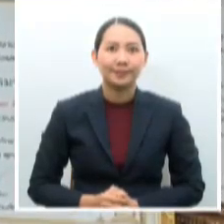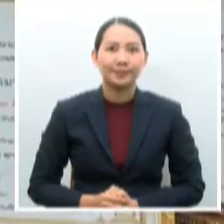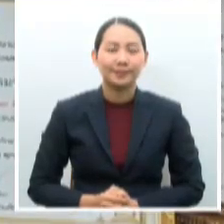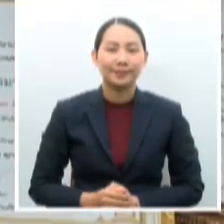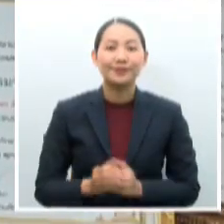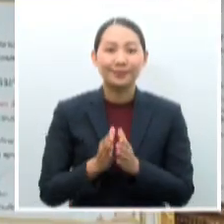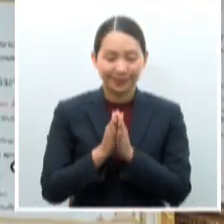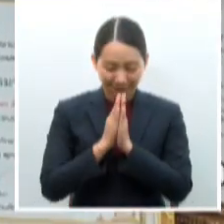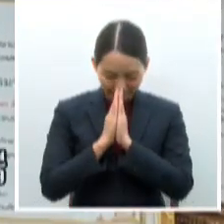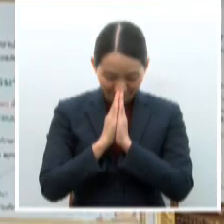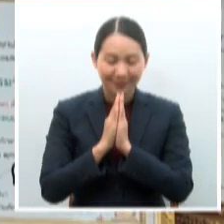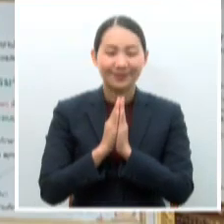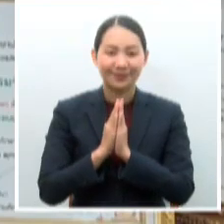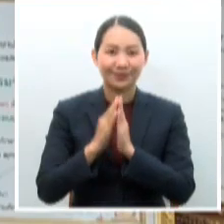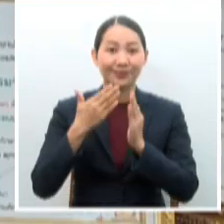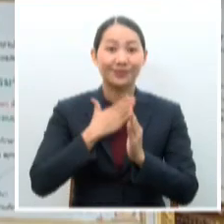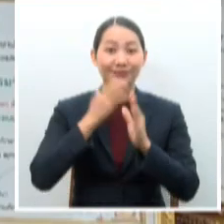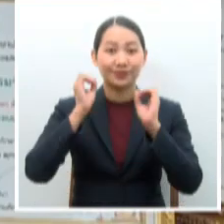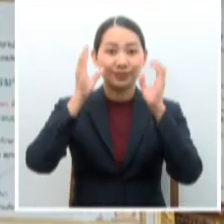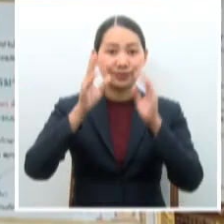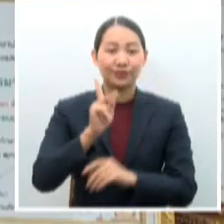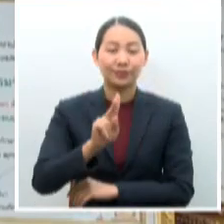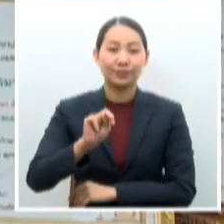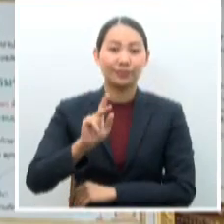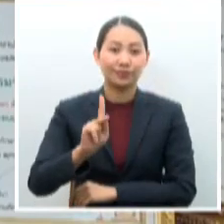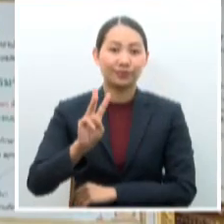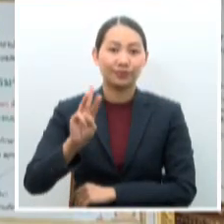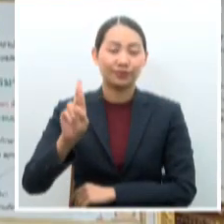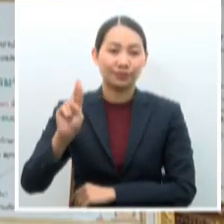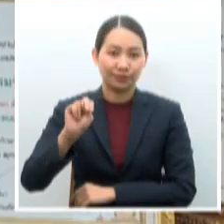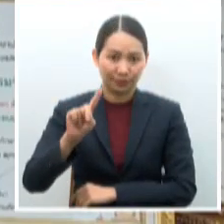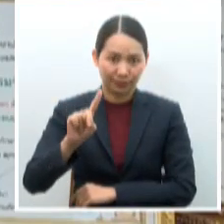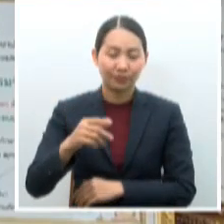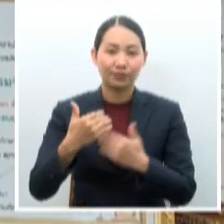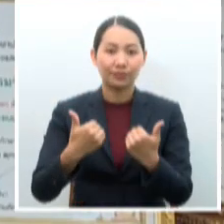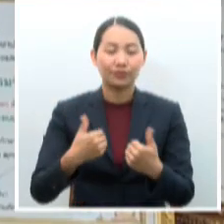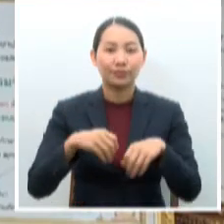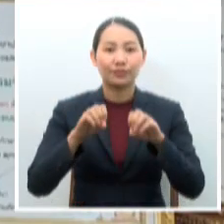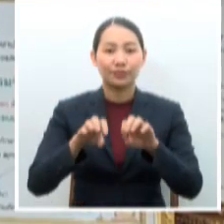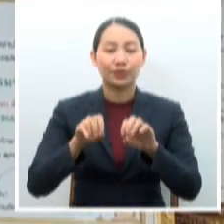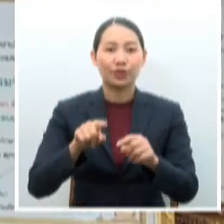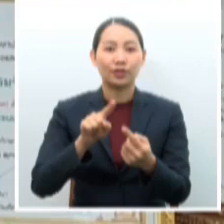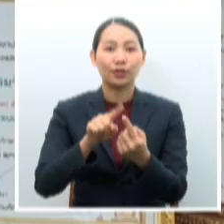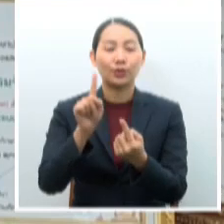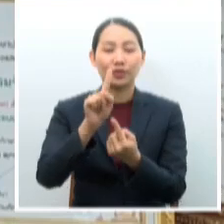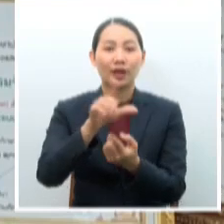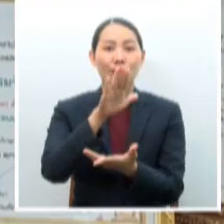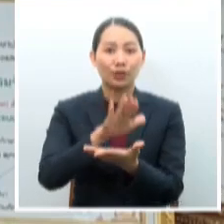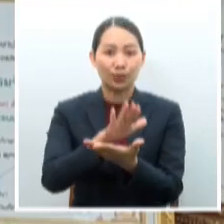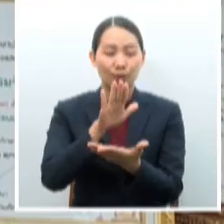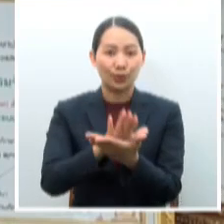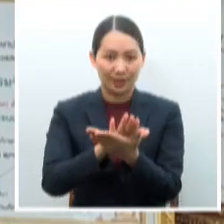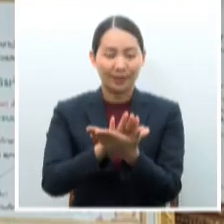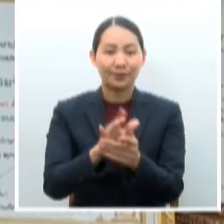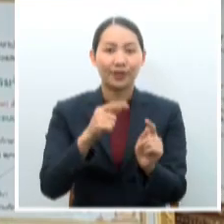สวัสดีค่ะคุณครูกนกวรรณปิ่นแก้วค่ะปัจจุบันสอนอยู่ที่โรงเรียนบ้านธรรมรัฐตำบลทองมงคลอำเภอบ